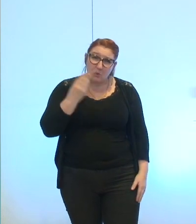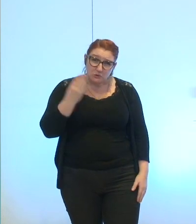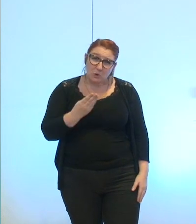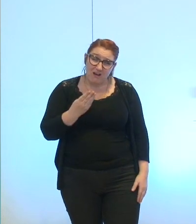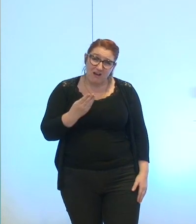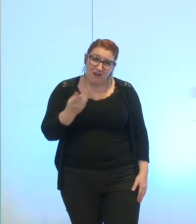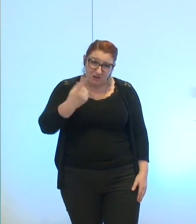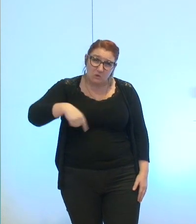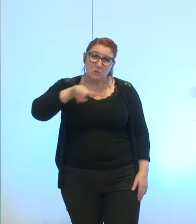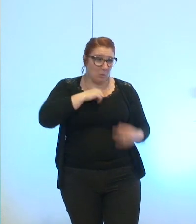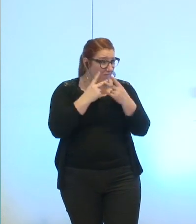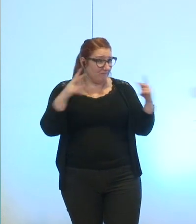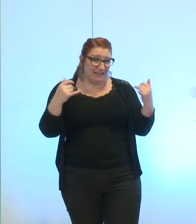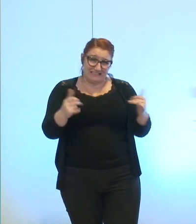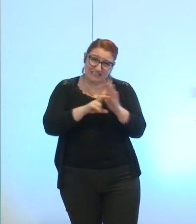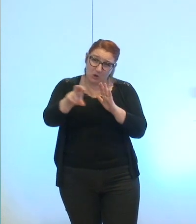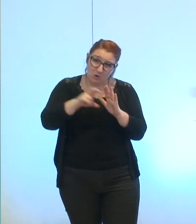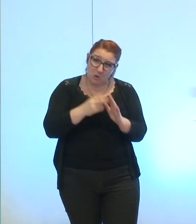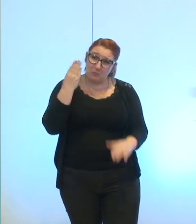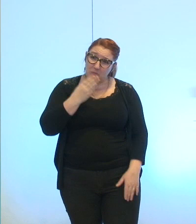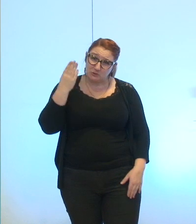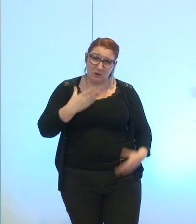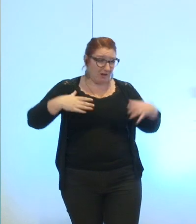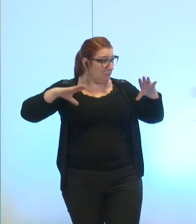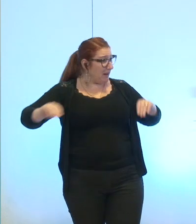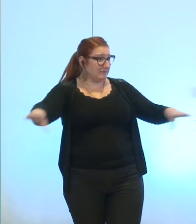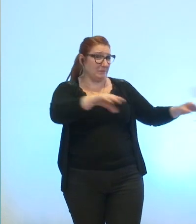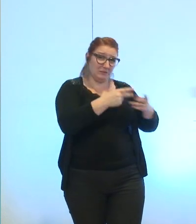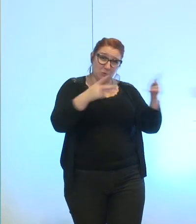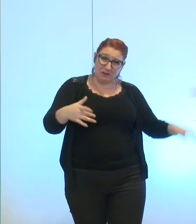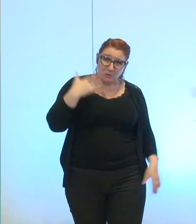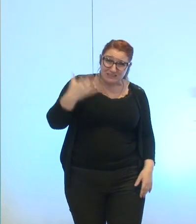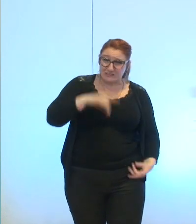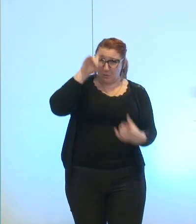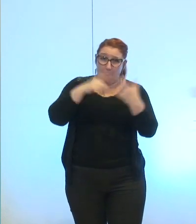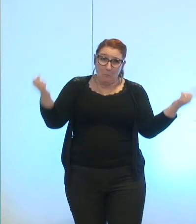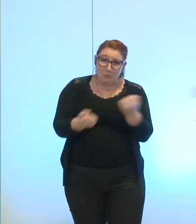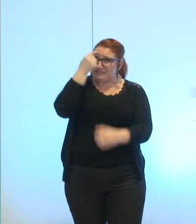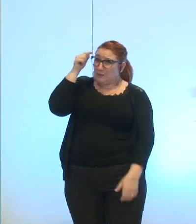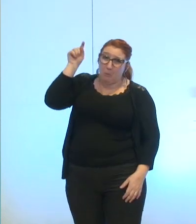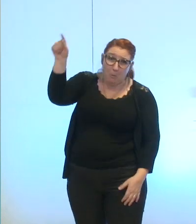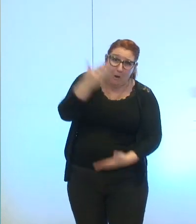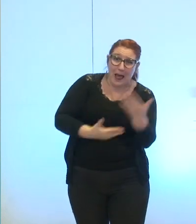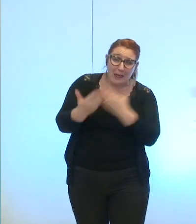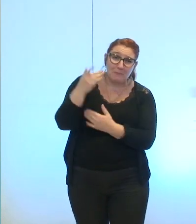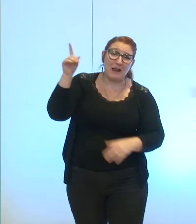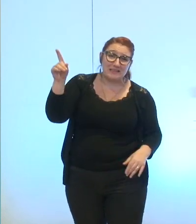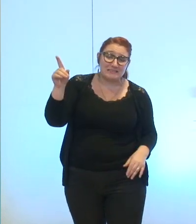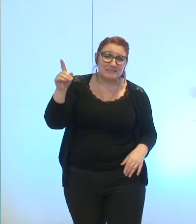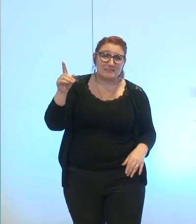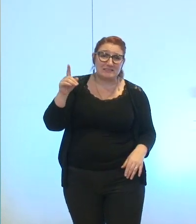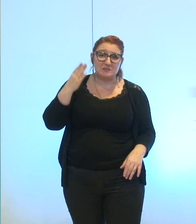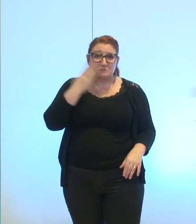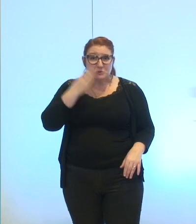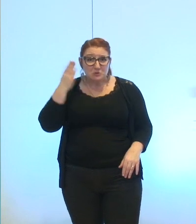besoin dans notre ville deuer l'espace public pour faire la publicité à la place de